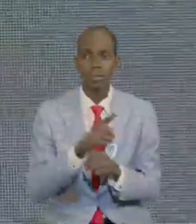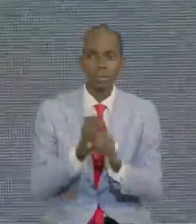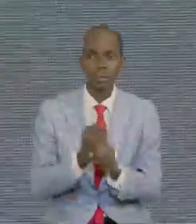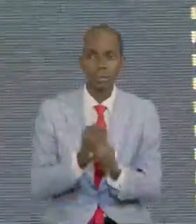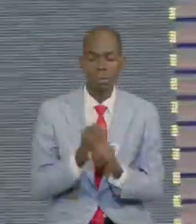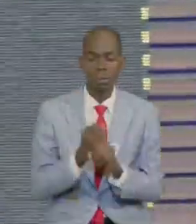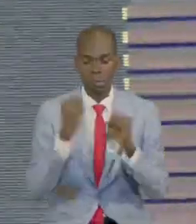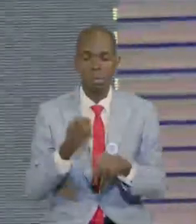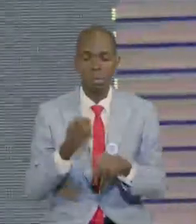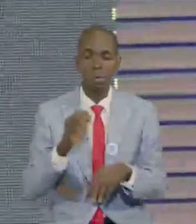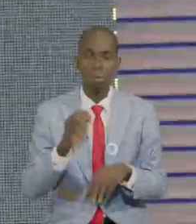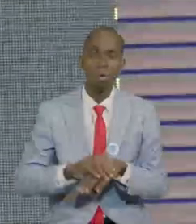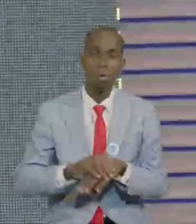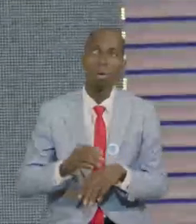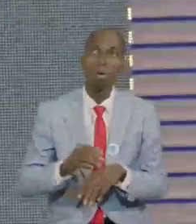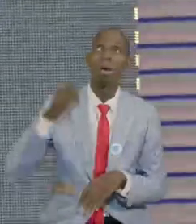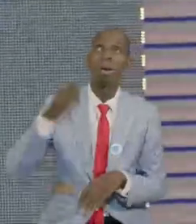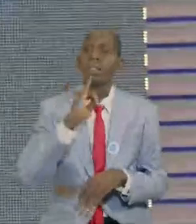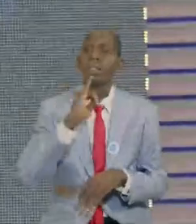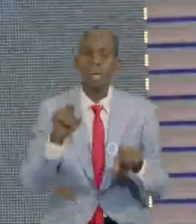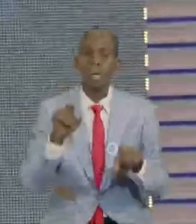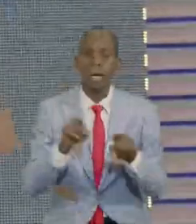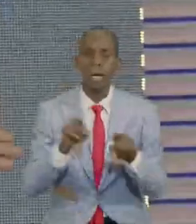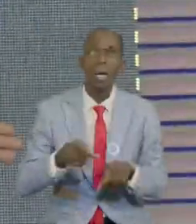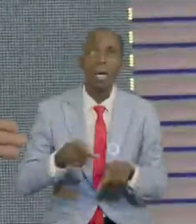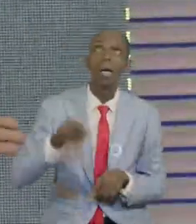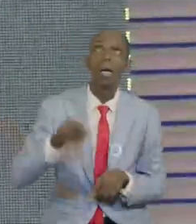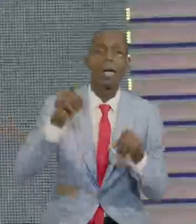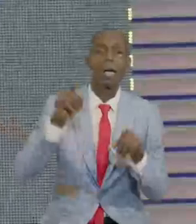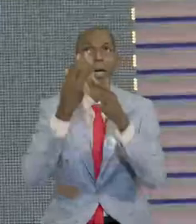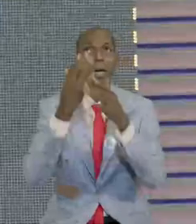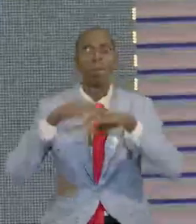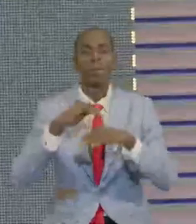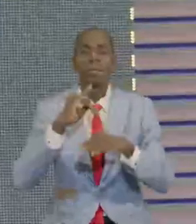high, is as high as heaven is higher than